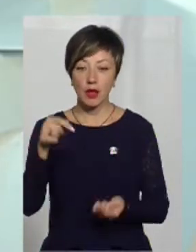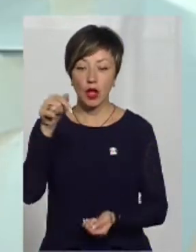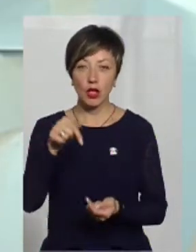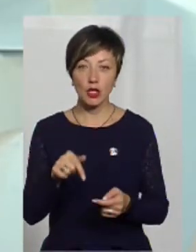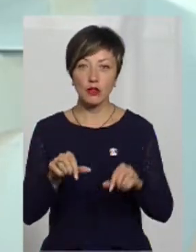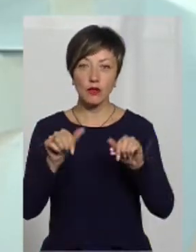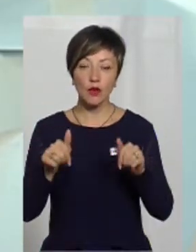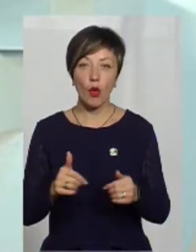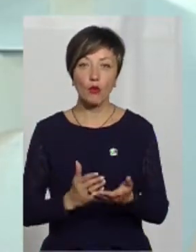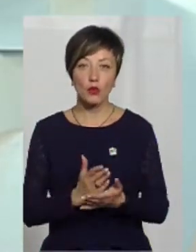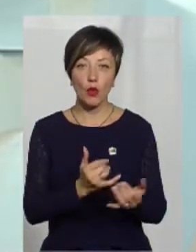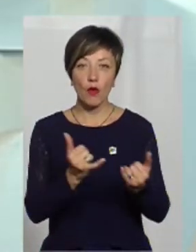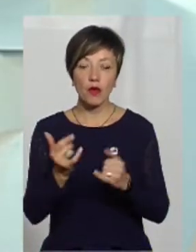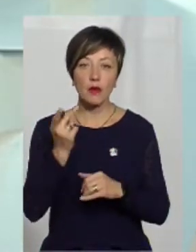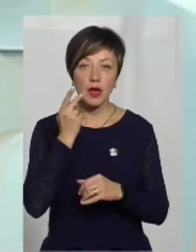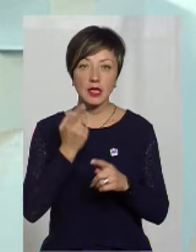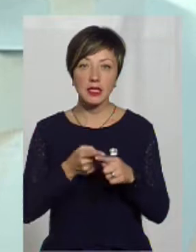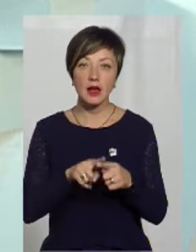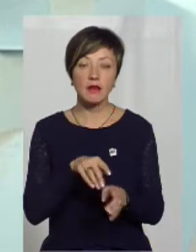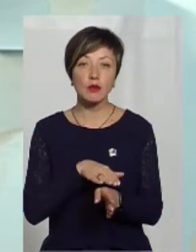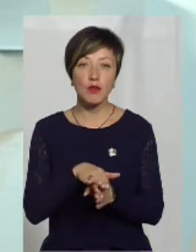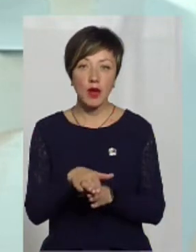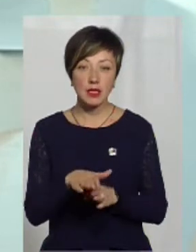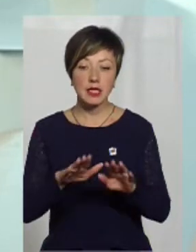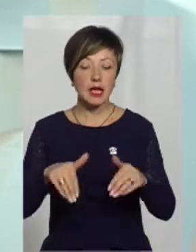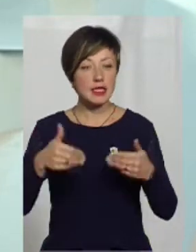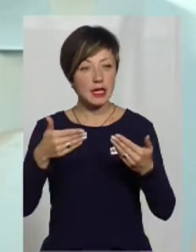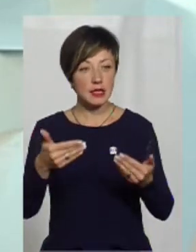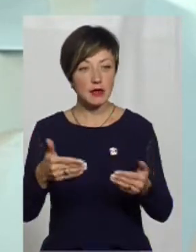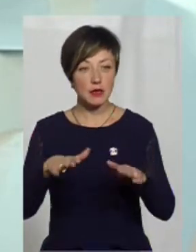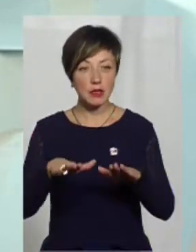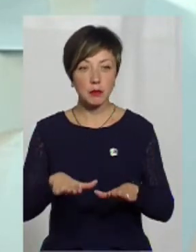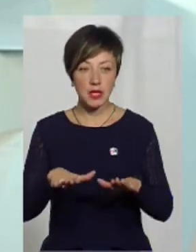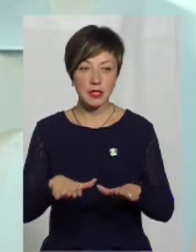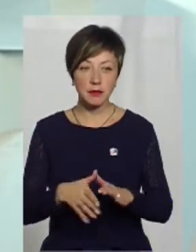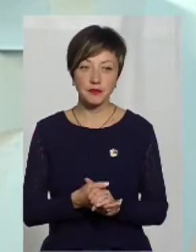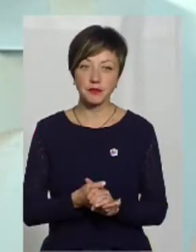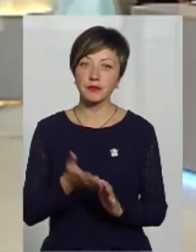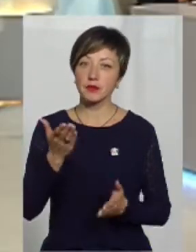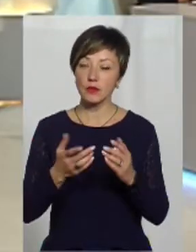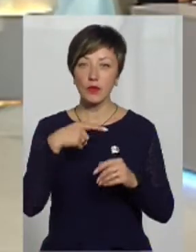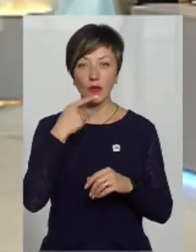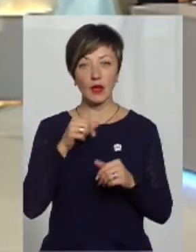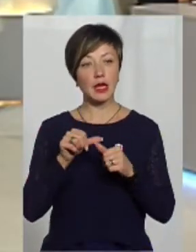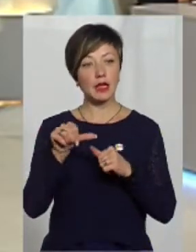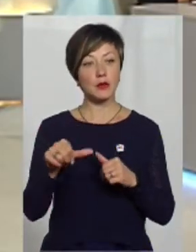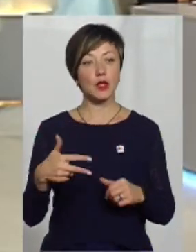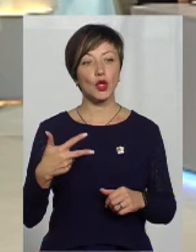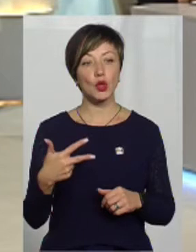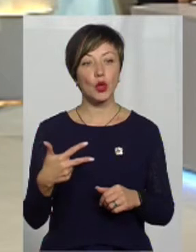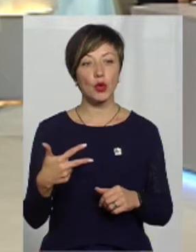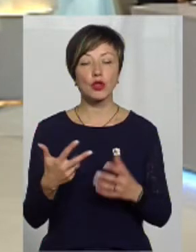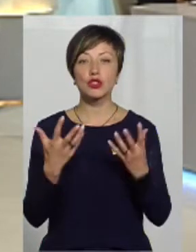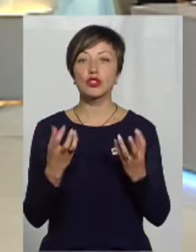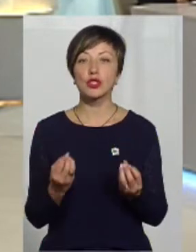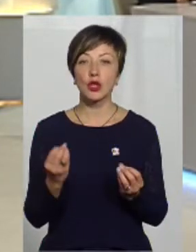належним чином обслуговувала. Як правило, це відбувається от за ініціативою з місця. А якщо так говорити, крім тих 3,